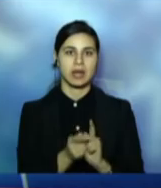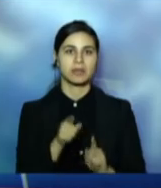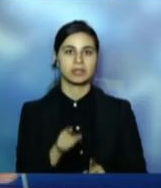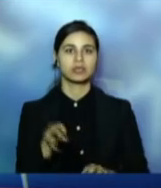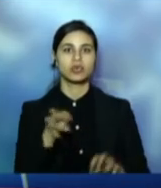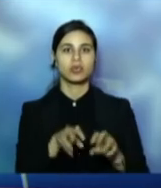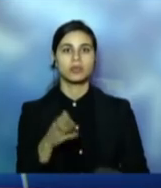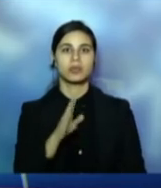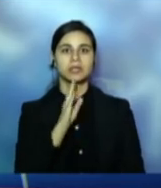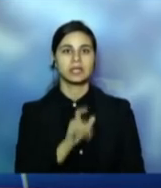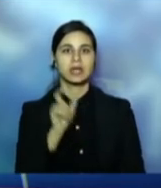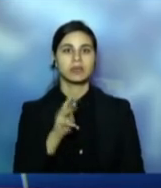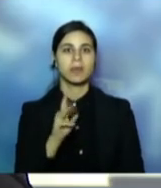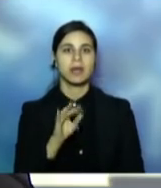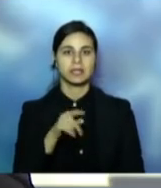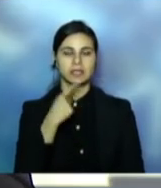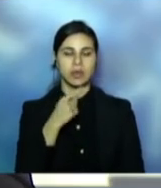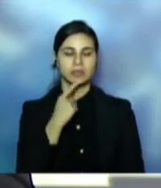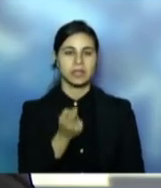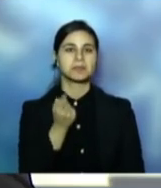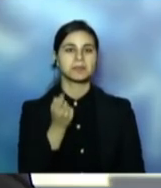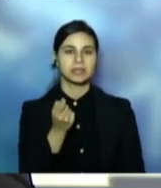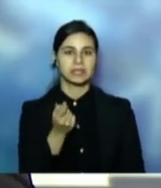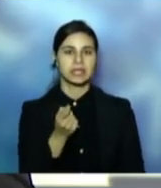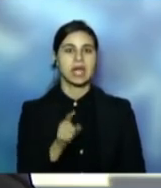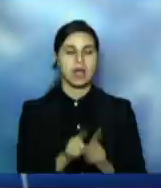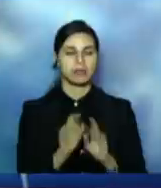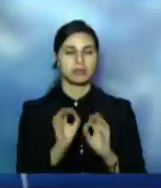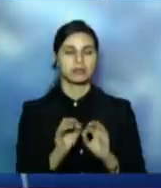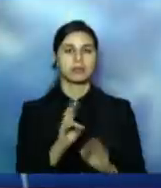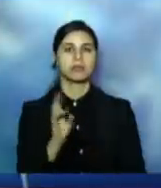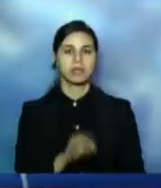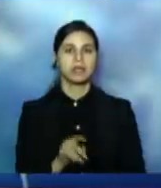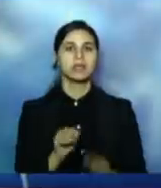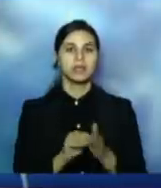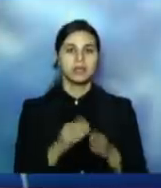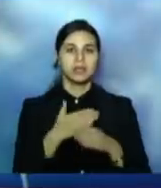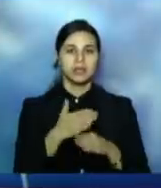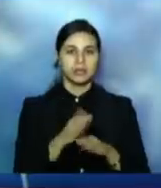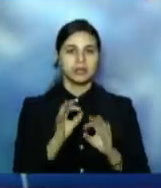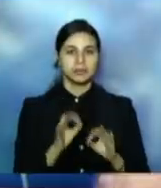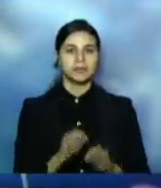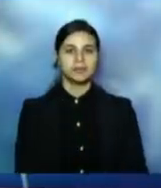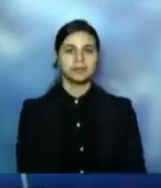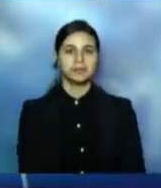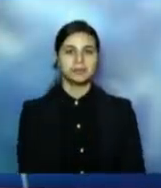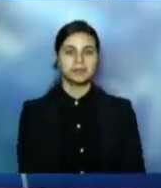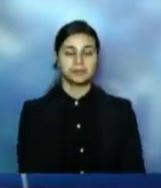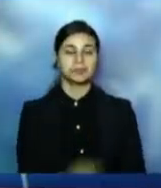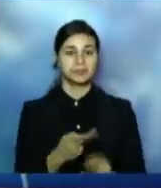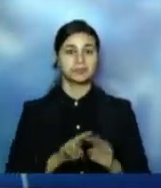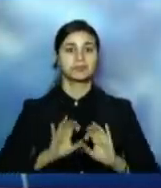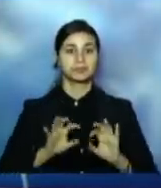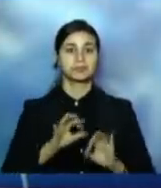ულუფებით, რომელზედაც ქალბატონი მარინა საუბრობდა, მცირე ულუფებით, დოზირებულად, მაგრამ დანაწევრებულად მრავალჯერადად. მოკლედ, ეს